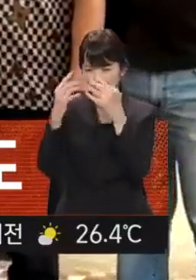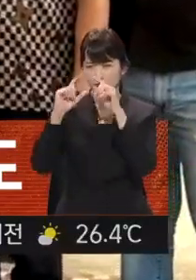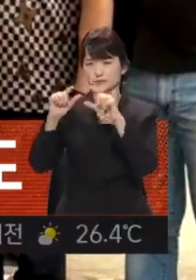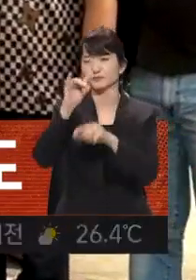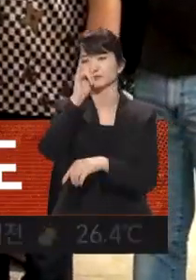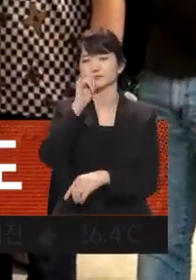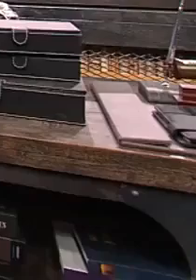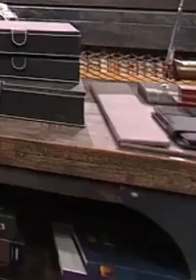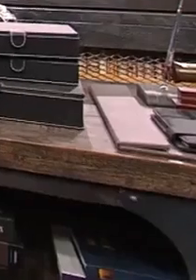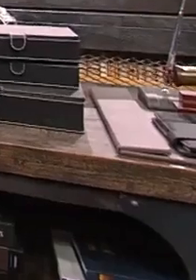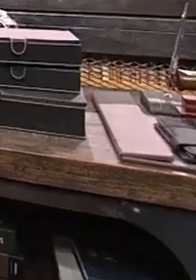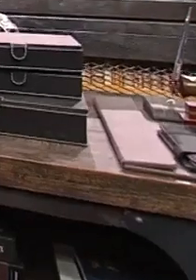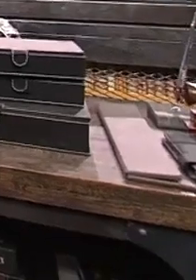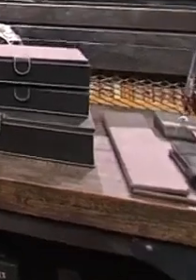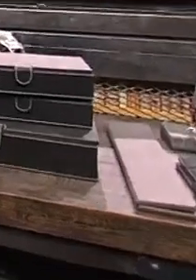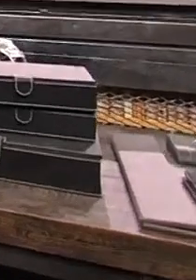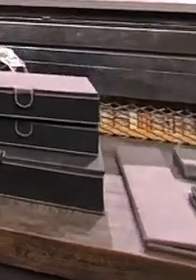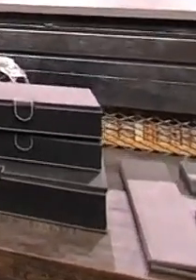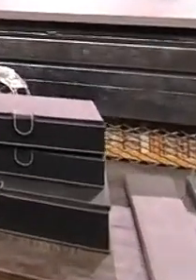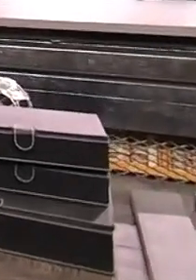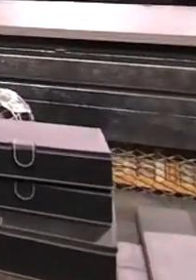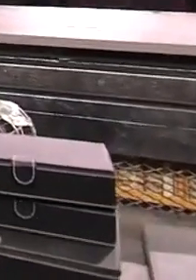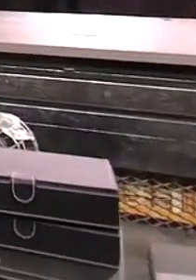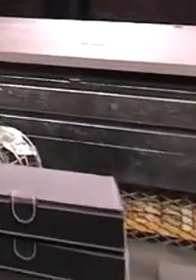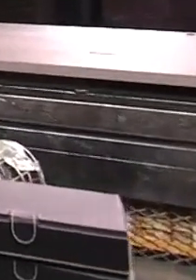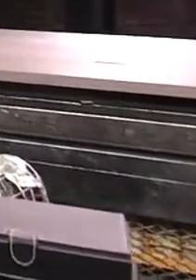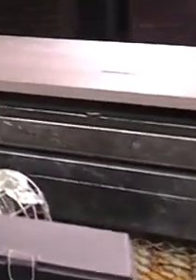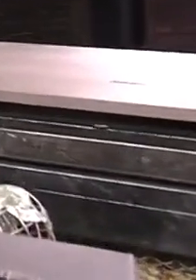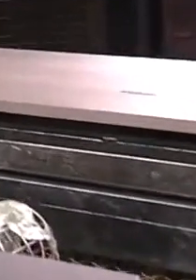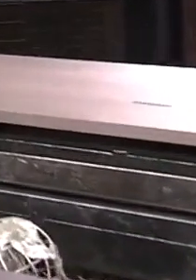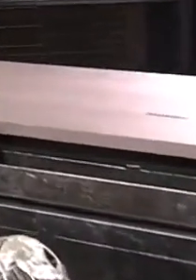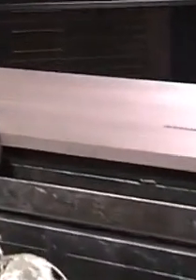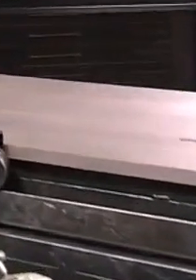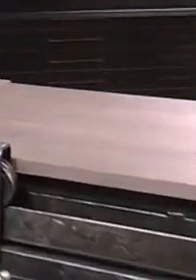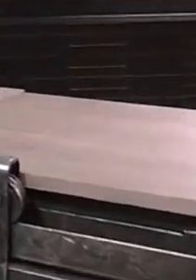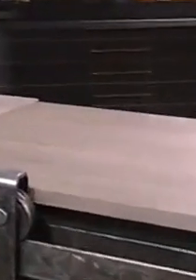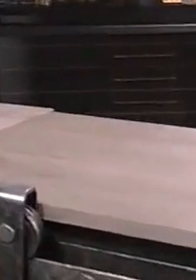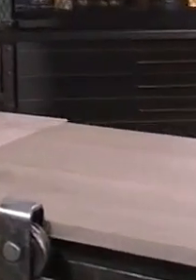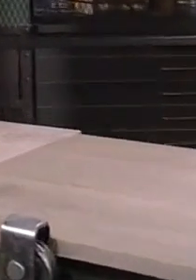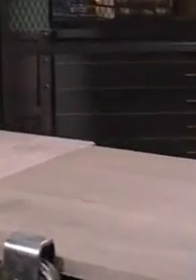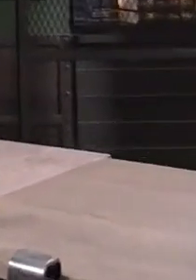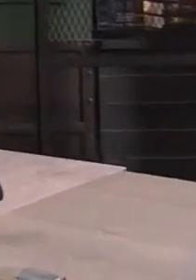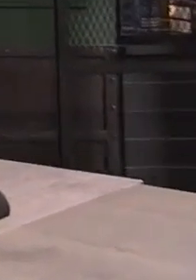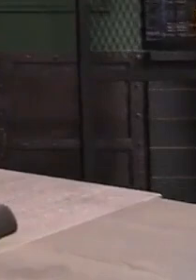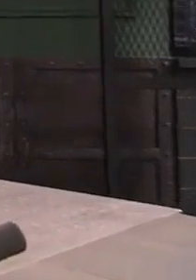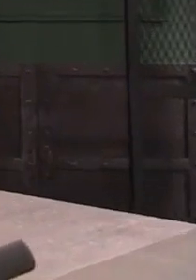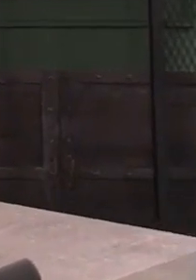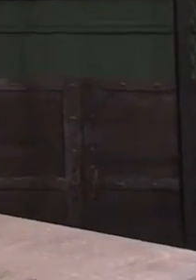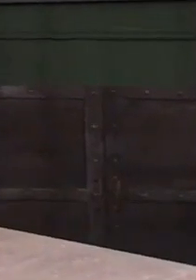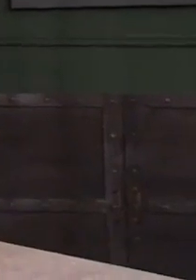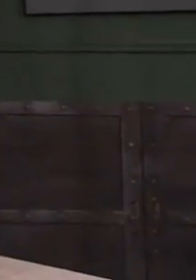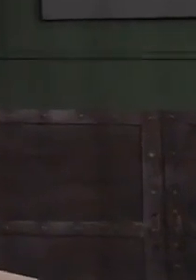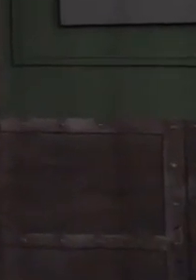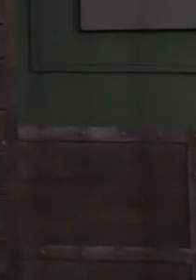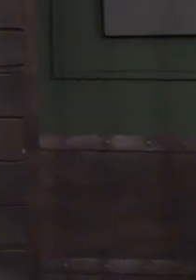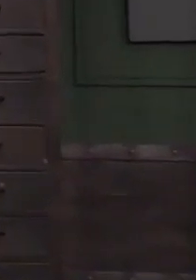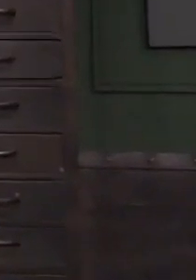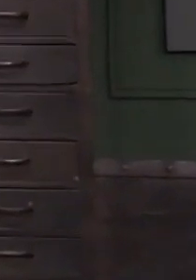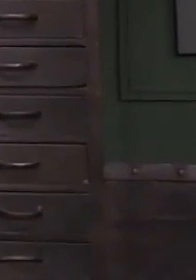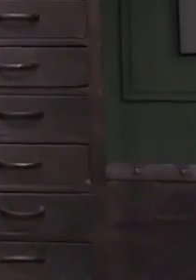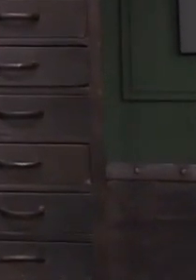상황입니다 그렇군요이 사건의 진실을 추적하고 싶으십니까 그렇다면 4번 채널을 구독해 주세요 지금까지